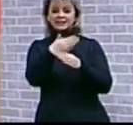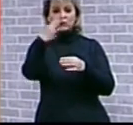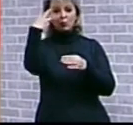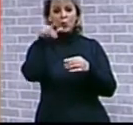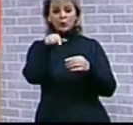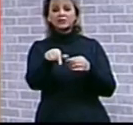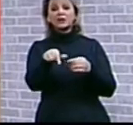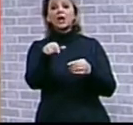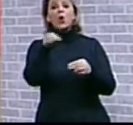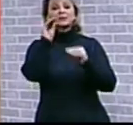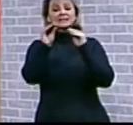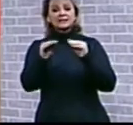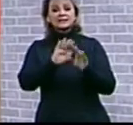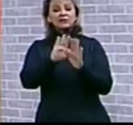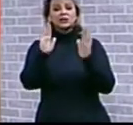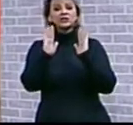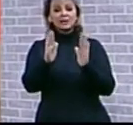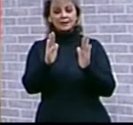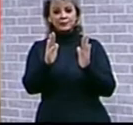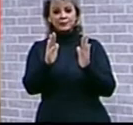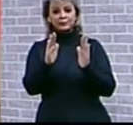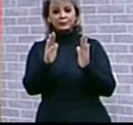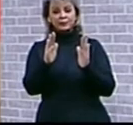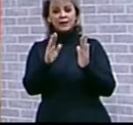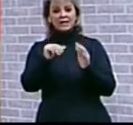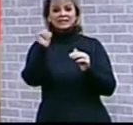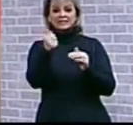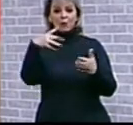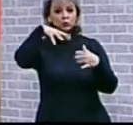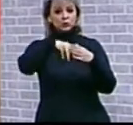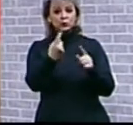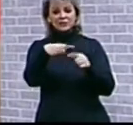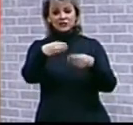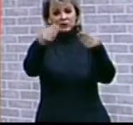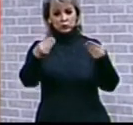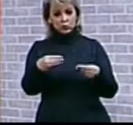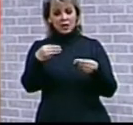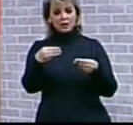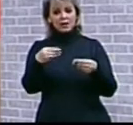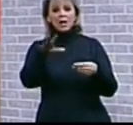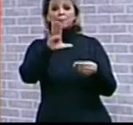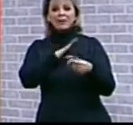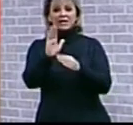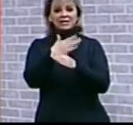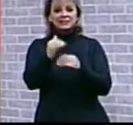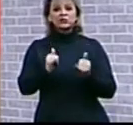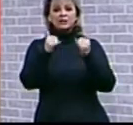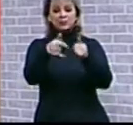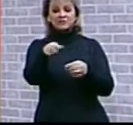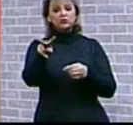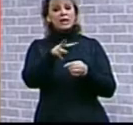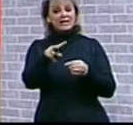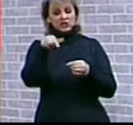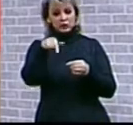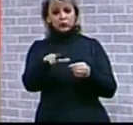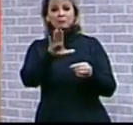моды, но он составлял не саму суть этого журнала. Были разделы, посвященные